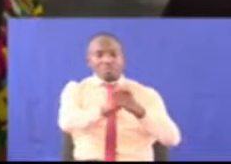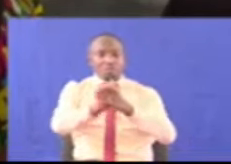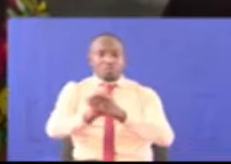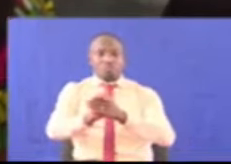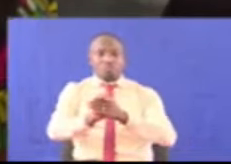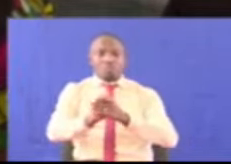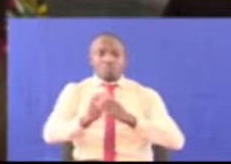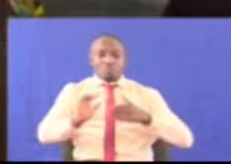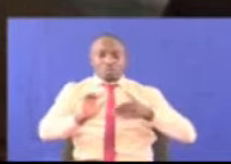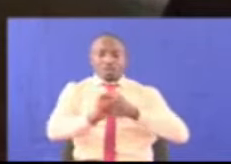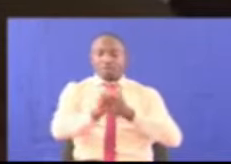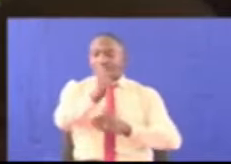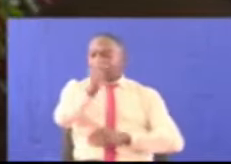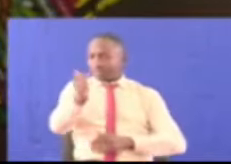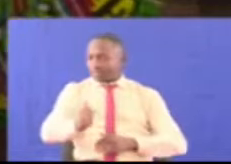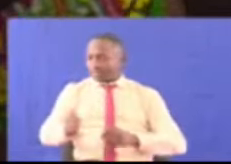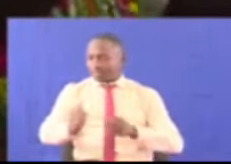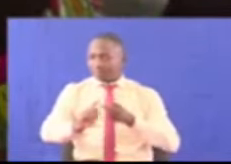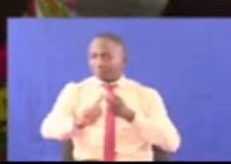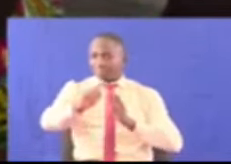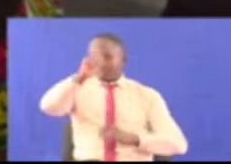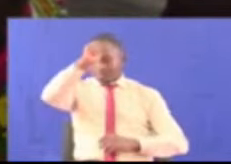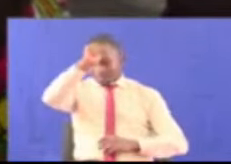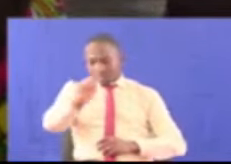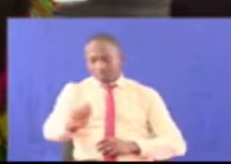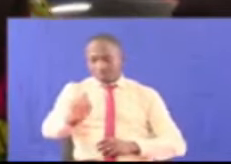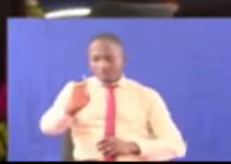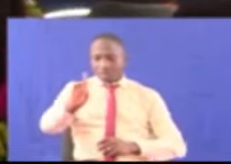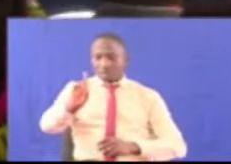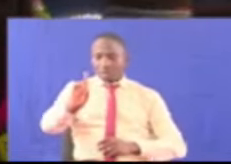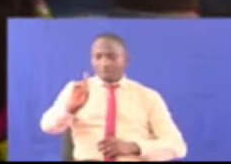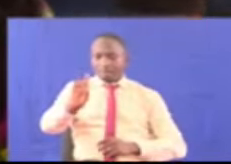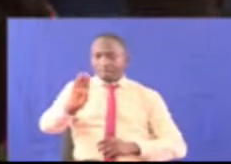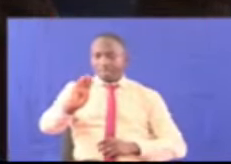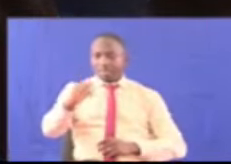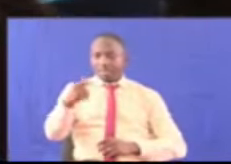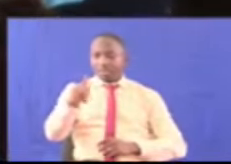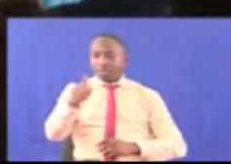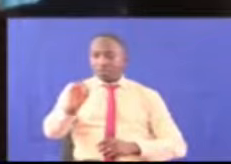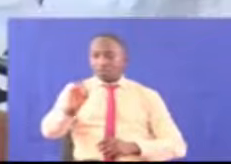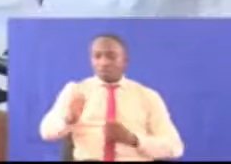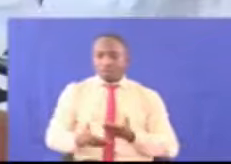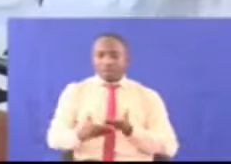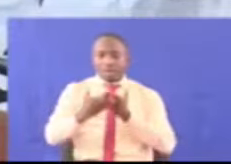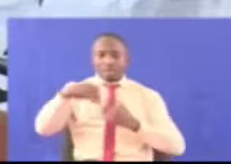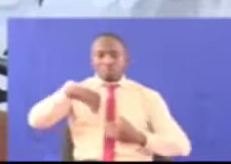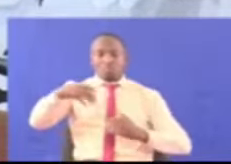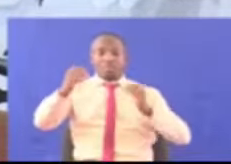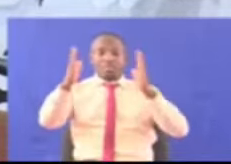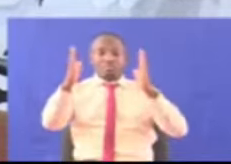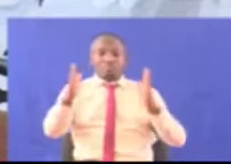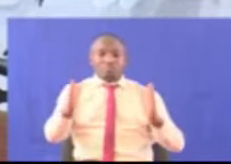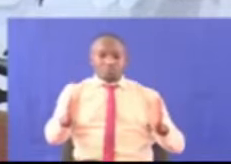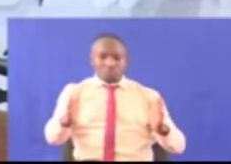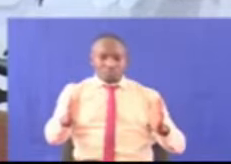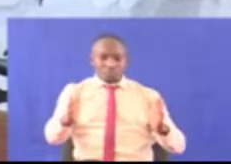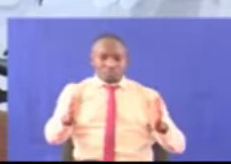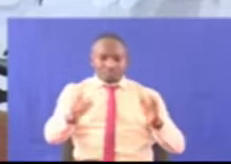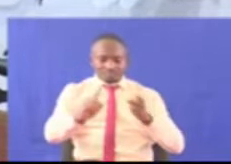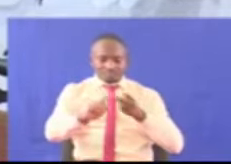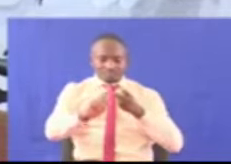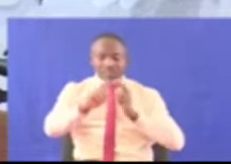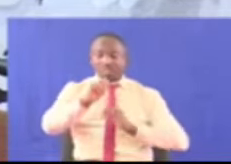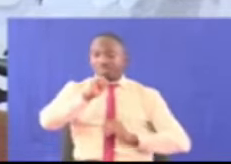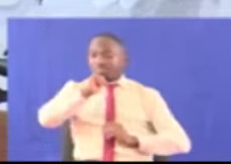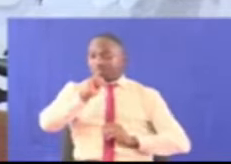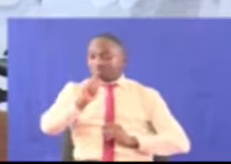Mheshimiwa Dr. Biteko, Naibu Waziri Mkuu. Mheshimiwa Tulia Ackson, Bunge. Spika wa